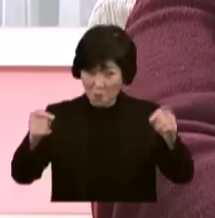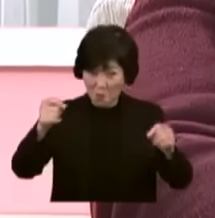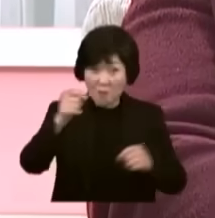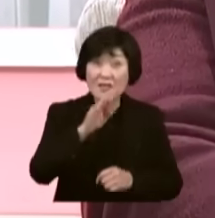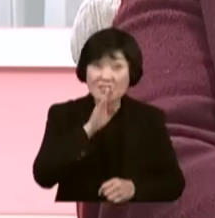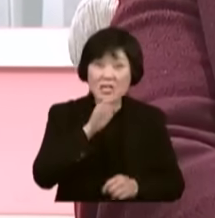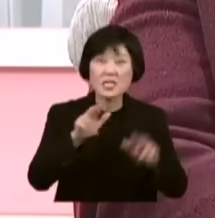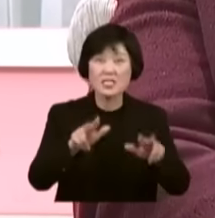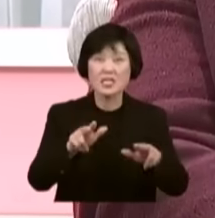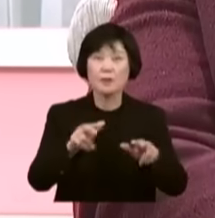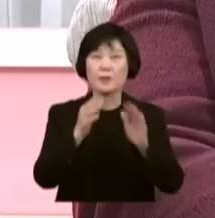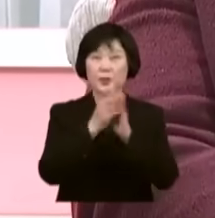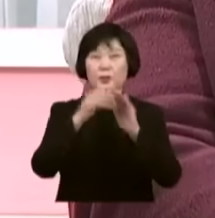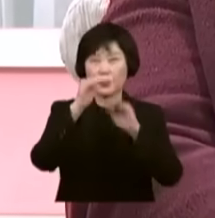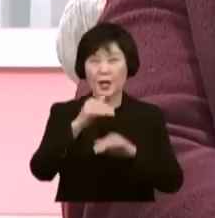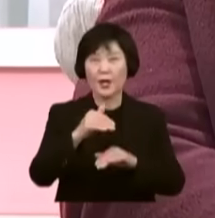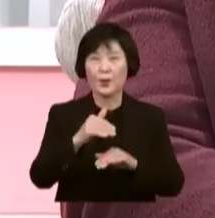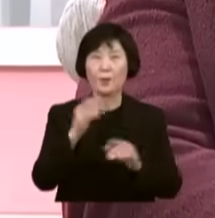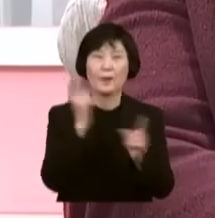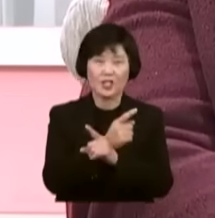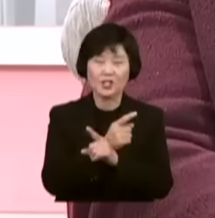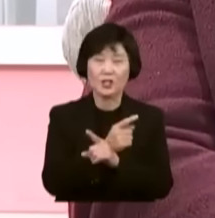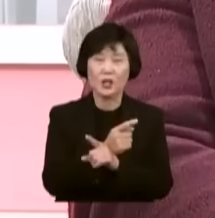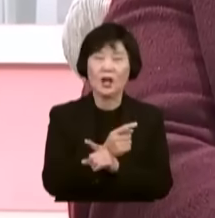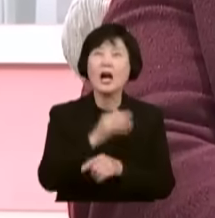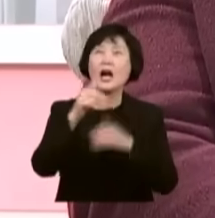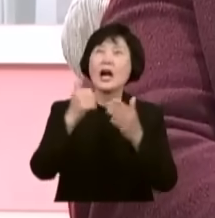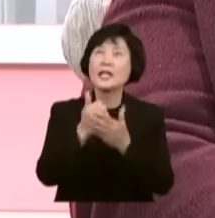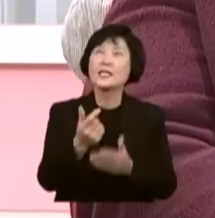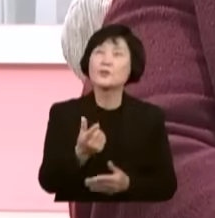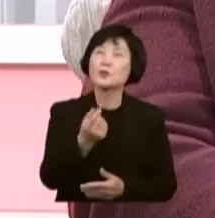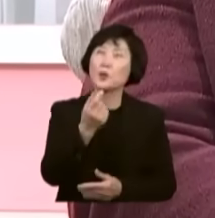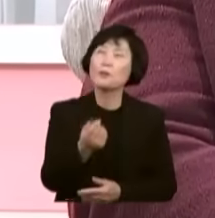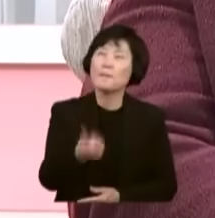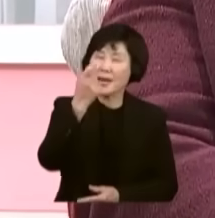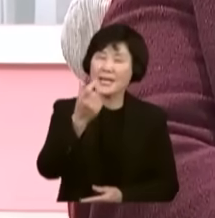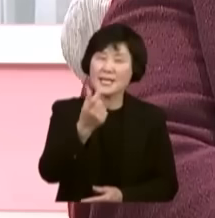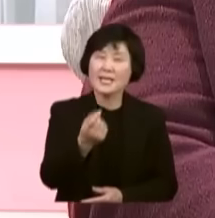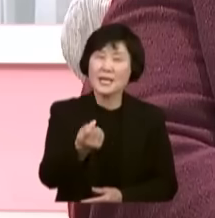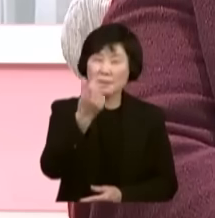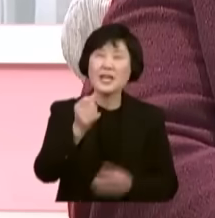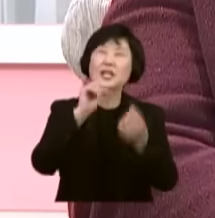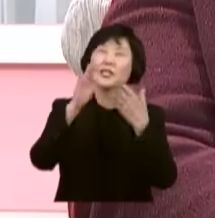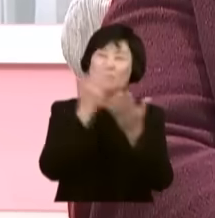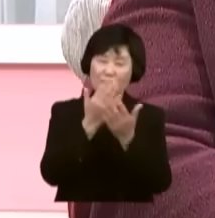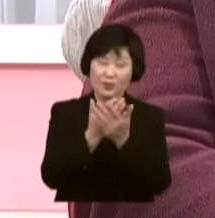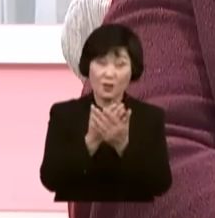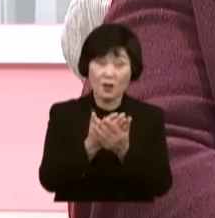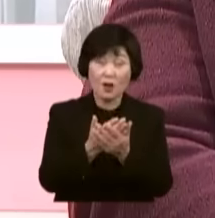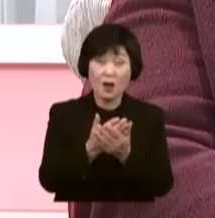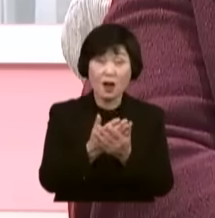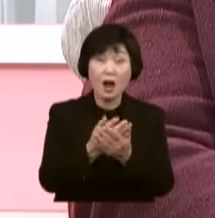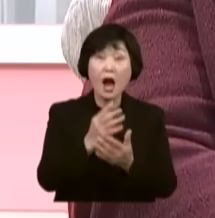좀 다르게 기도를 해요. 어떻게 좀 서둘러 주세요. 좀만 빨리 이렇게 기도를 등기로. 왜냐하면 그때 너무 오래 걸렸던